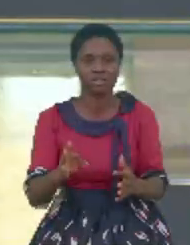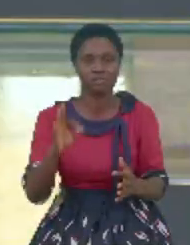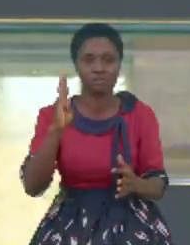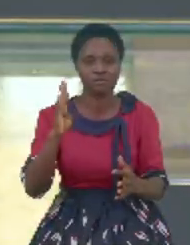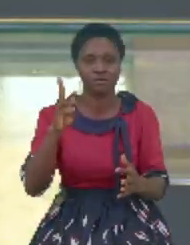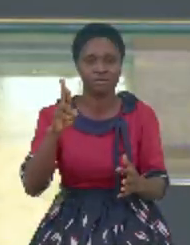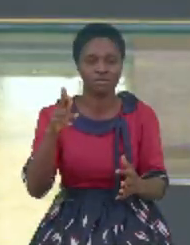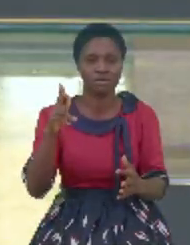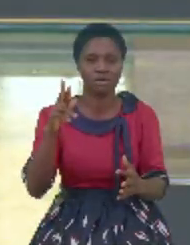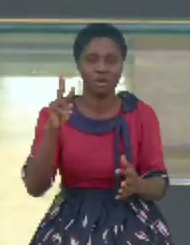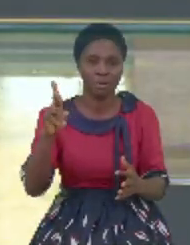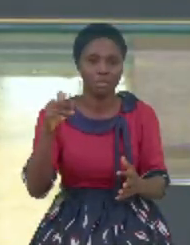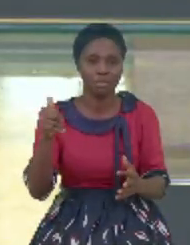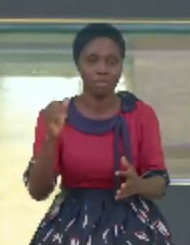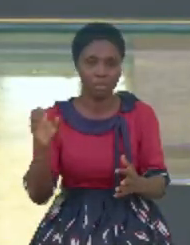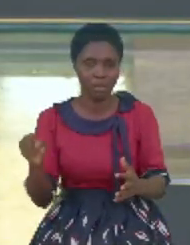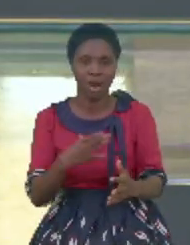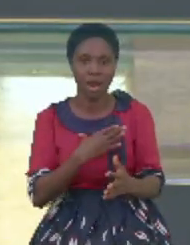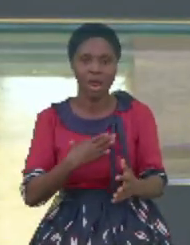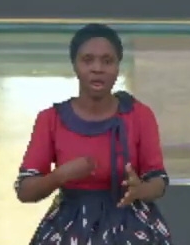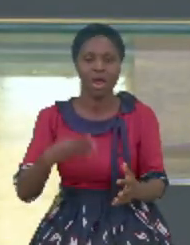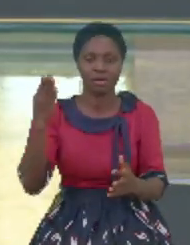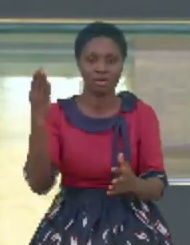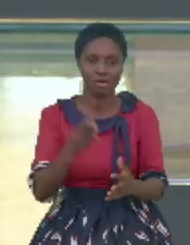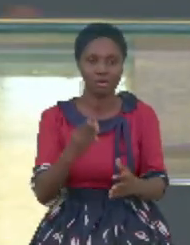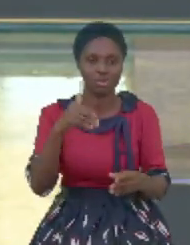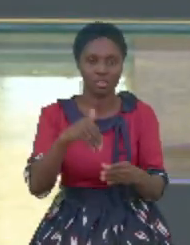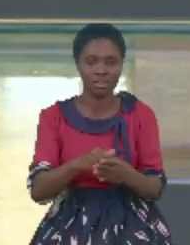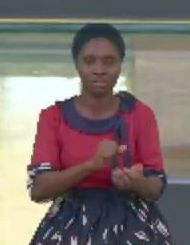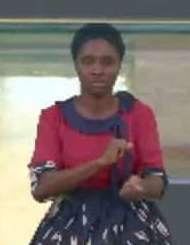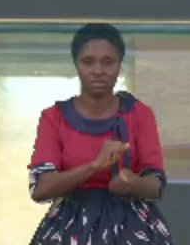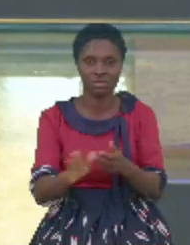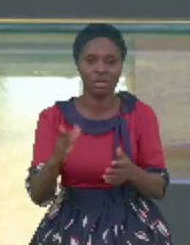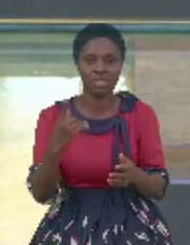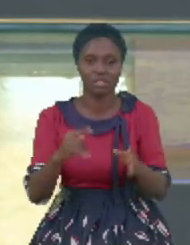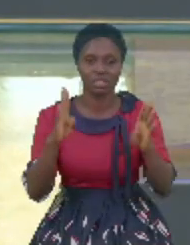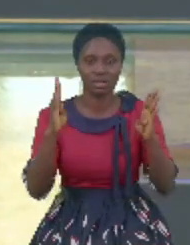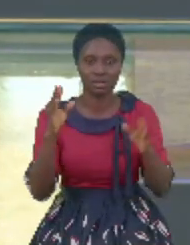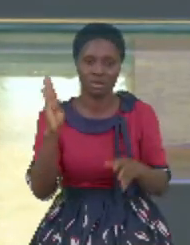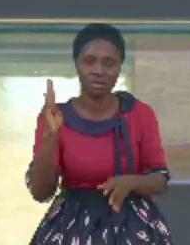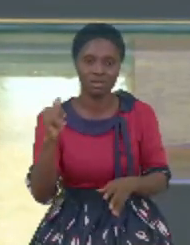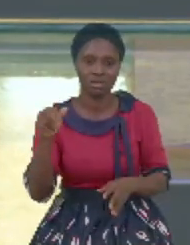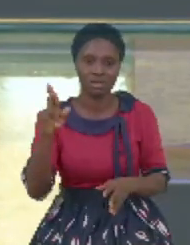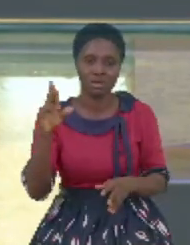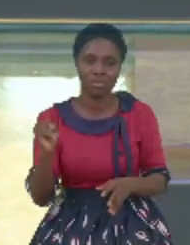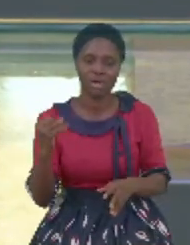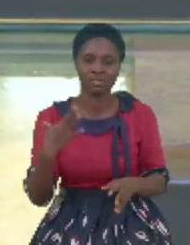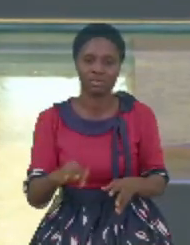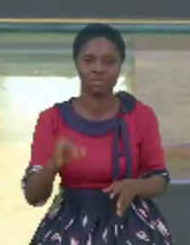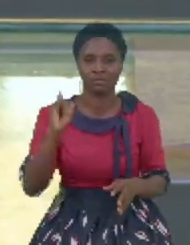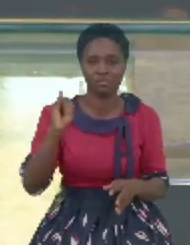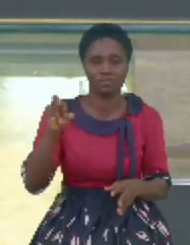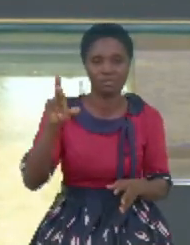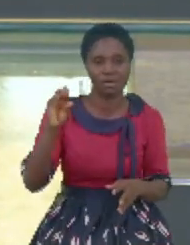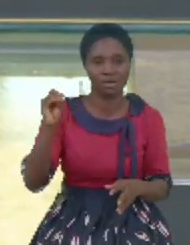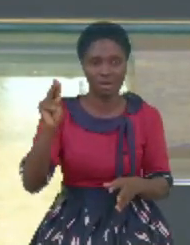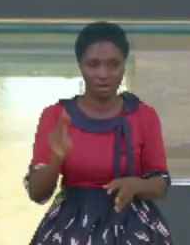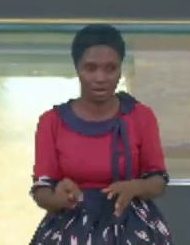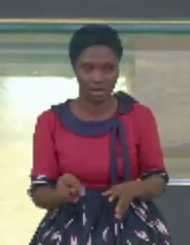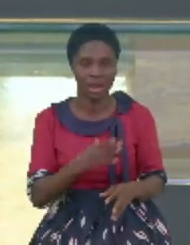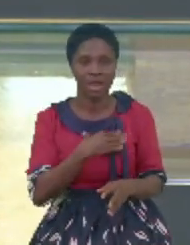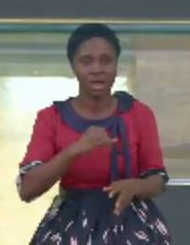devant vous sont brisés au nom de Jésus, et je briserai les verrous de fer. Je te donnerai des